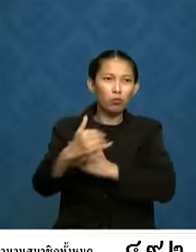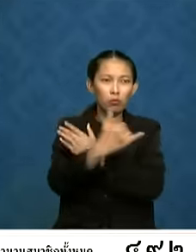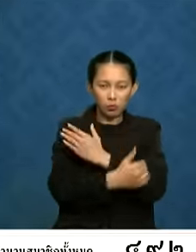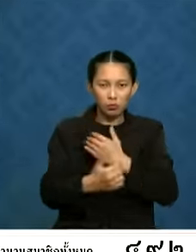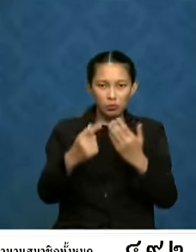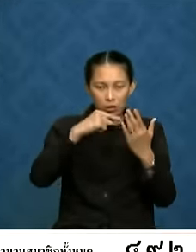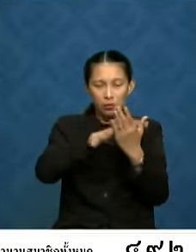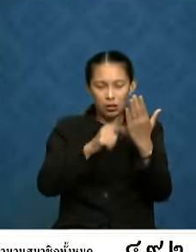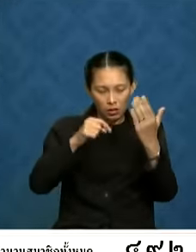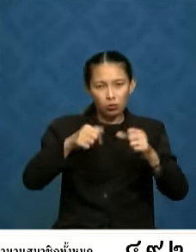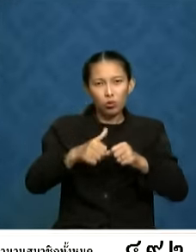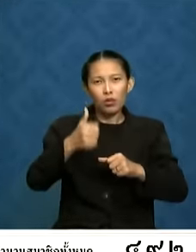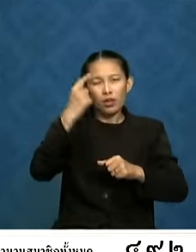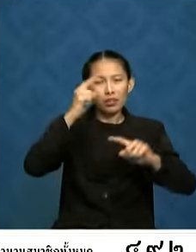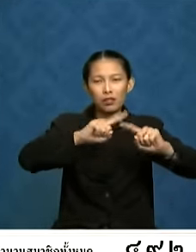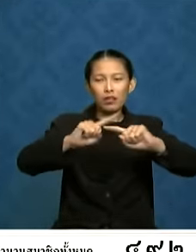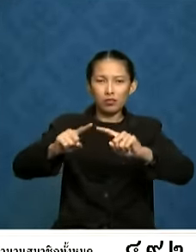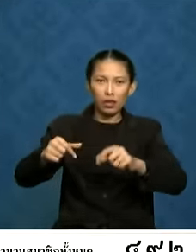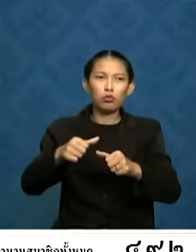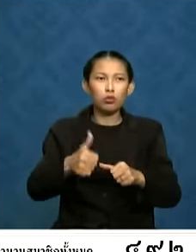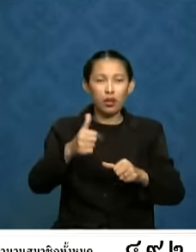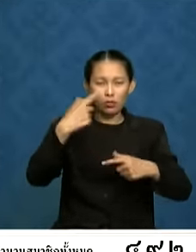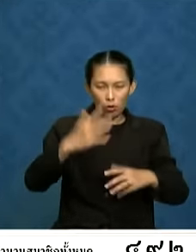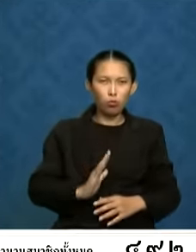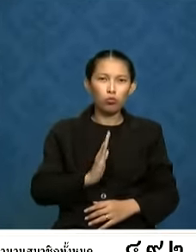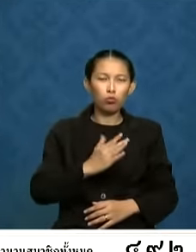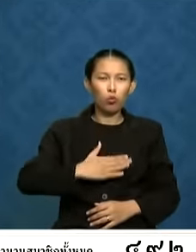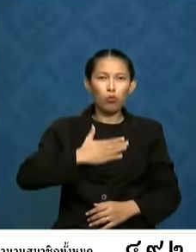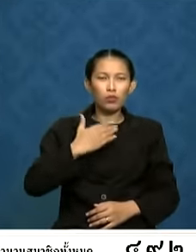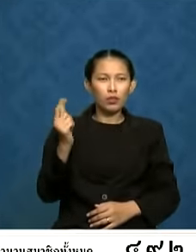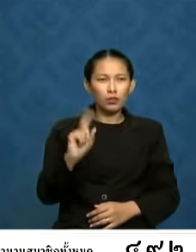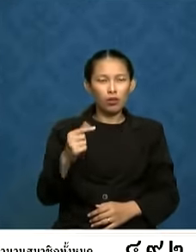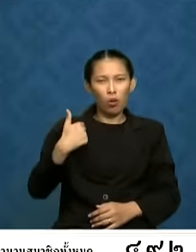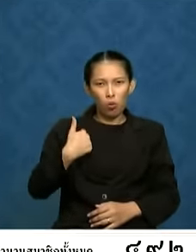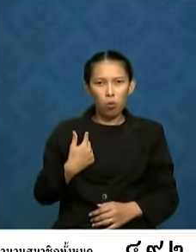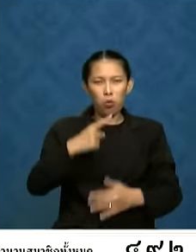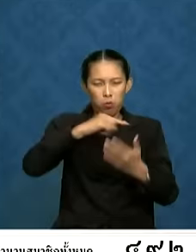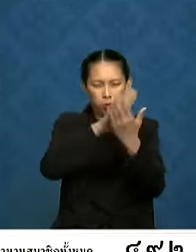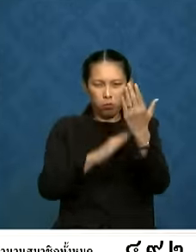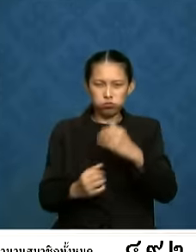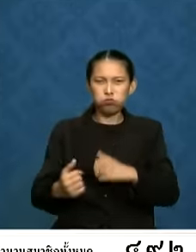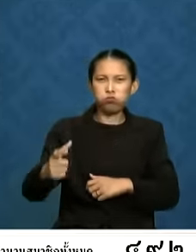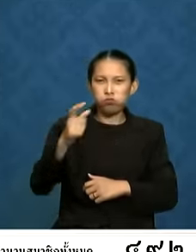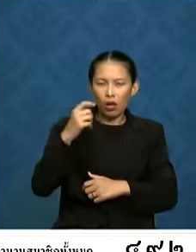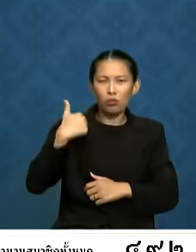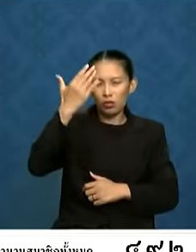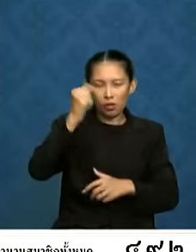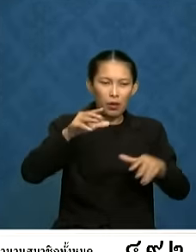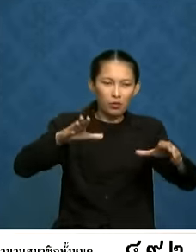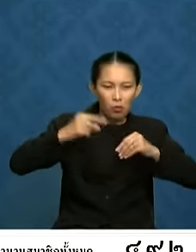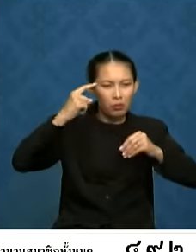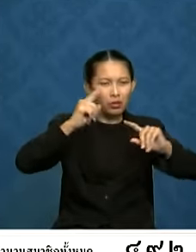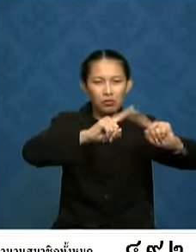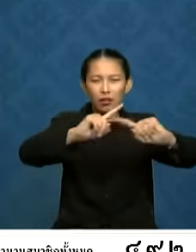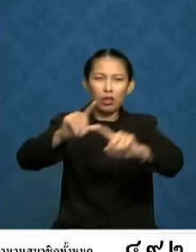กันได้ด้วยความเห็นที่แตกต่างและเราควรจะภาคภูมิใจว่าประเทศของเรานั้นยิ่งใหญ่ขนาดไหนที่ยอมรับความเห็นที่แตก